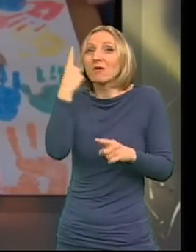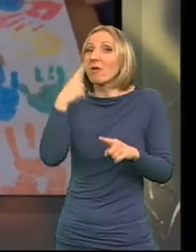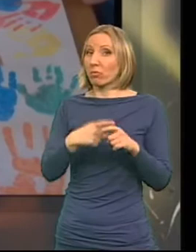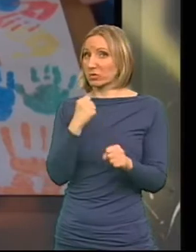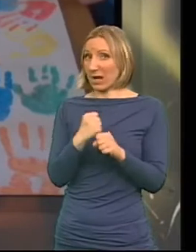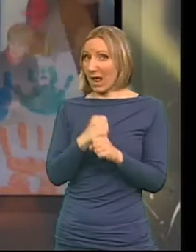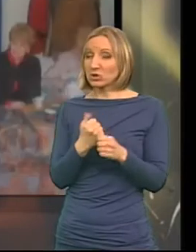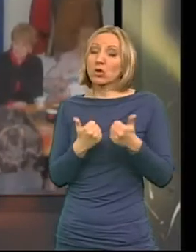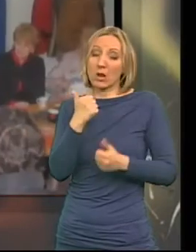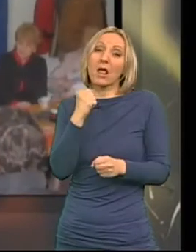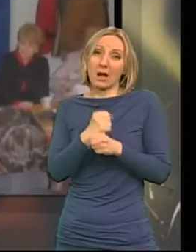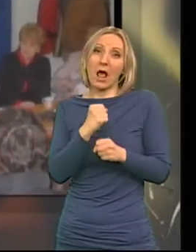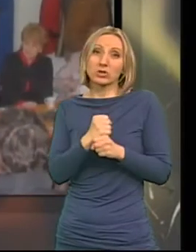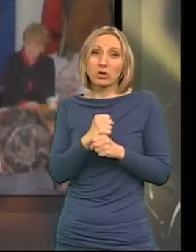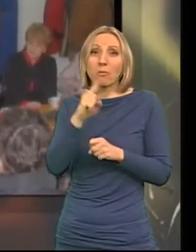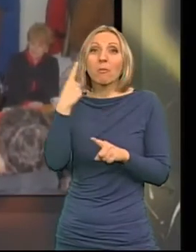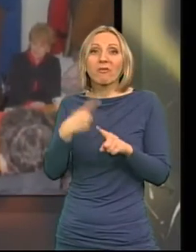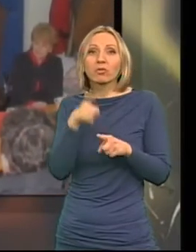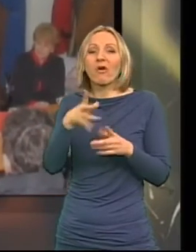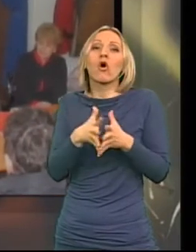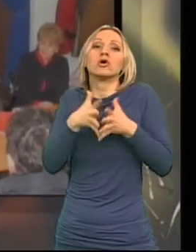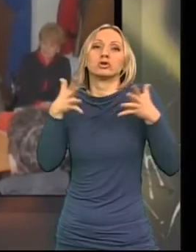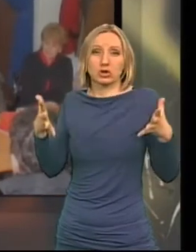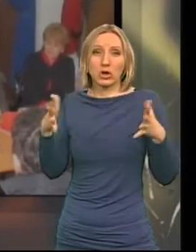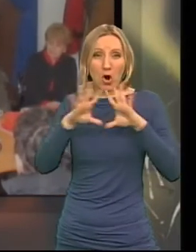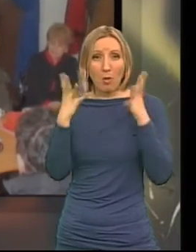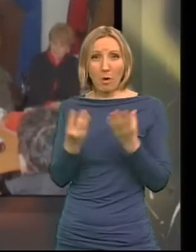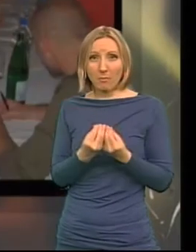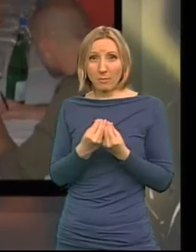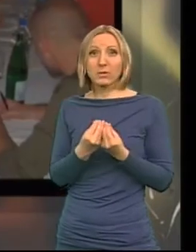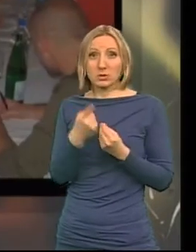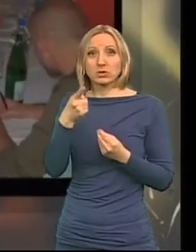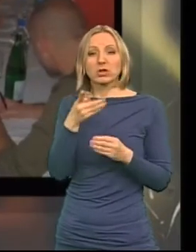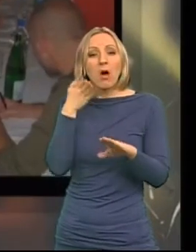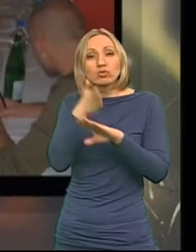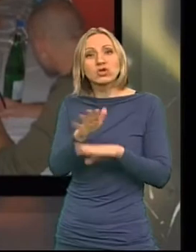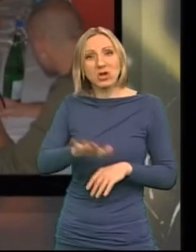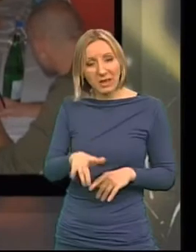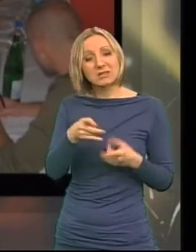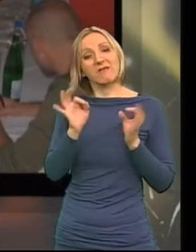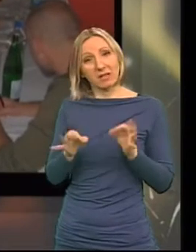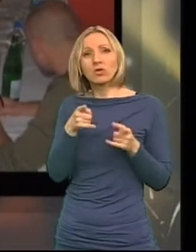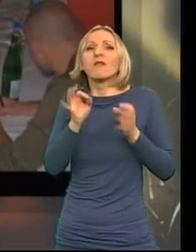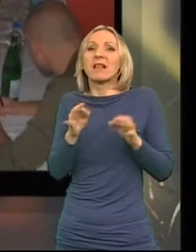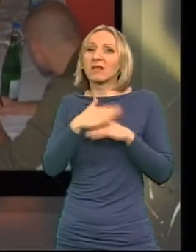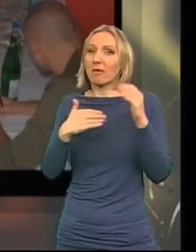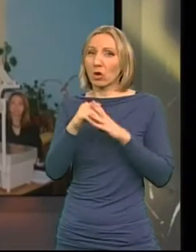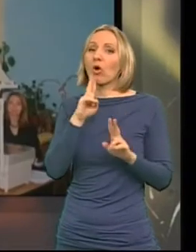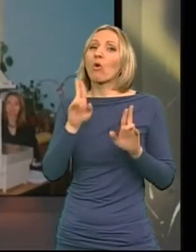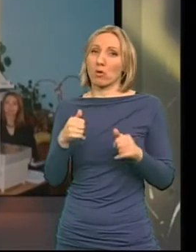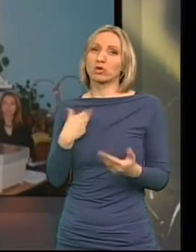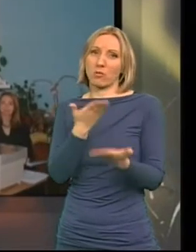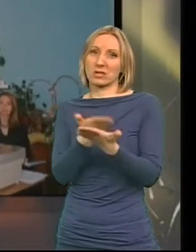ovom širem obimu, tako da je participacija dece zaista ispoštovana i to je kvalitet metodologije koja može da se